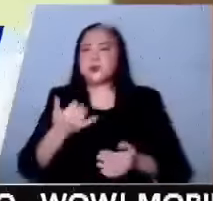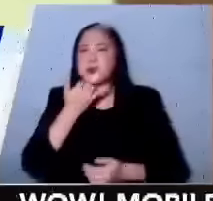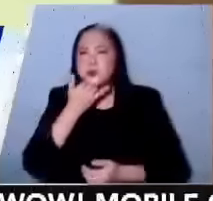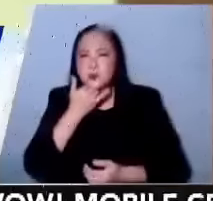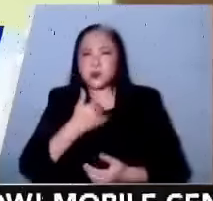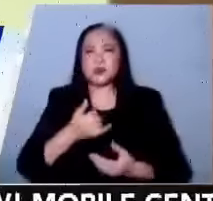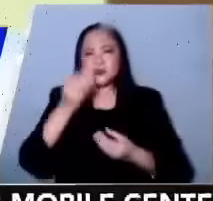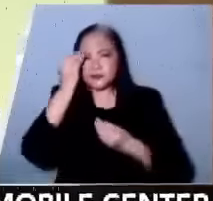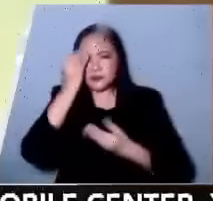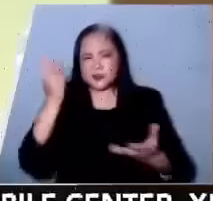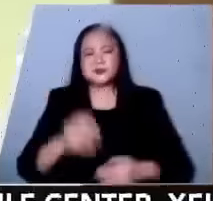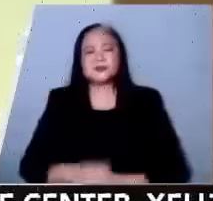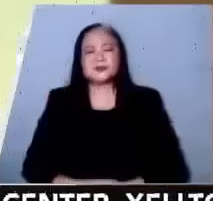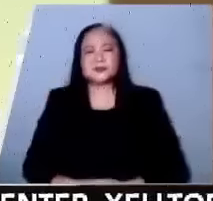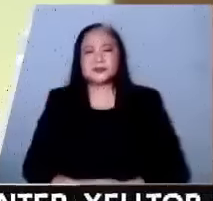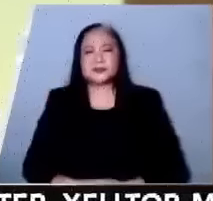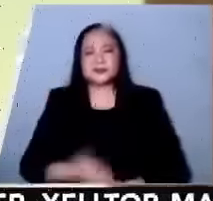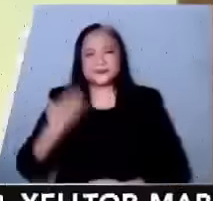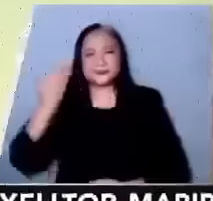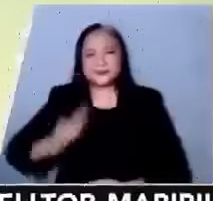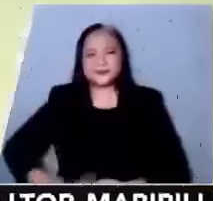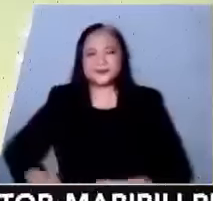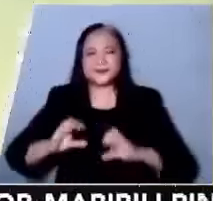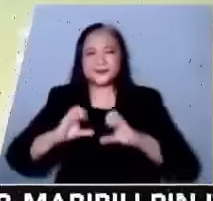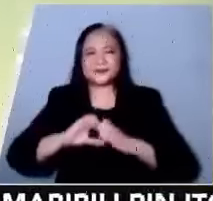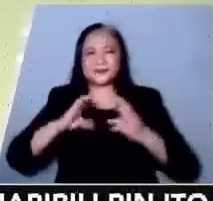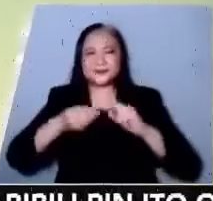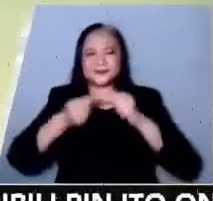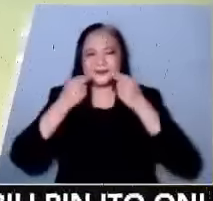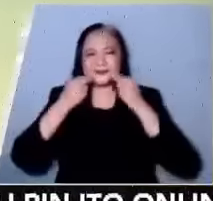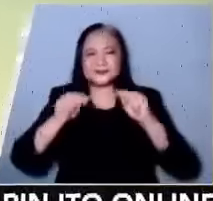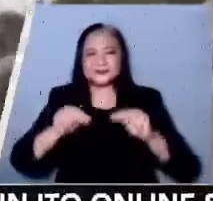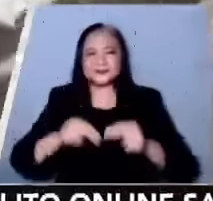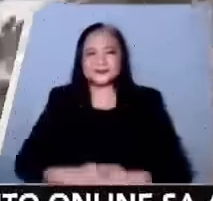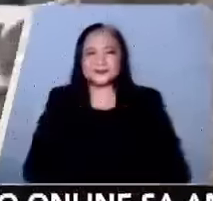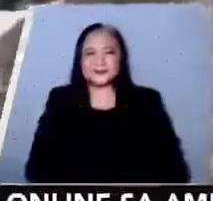Lars Santiago, nagbabalita para sa GMA Integrated News.